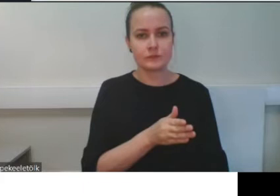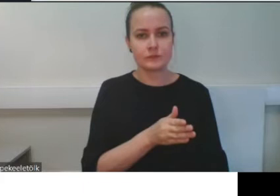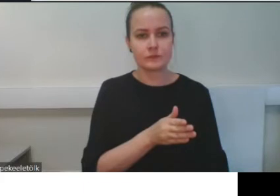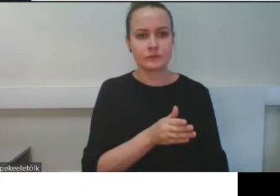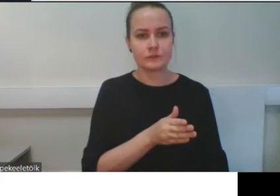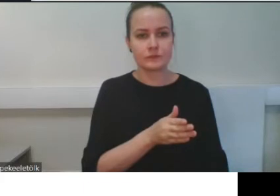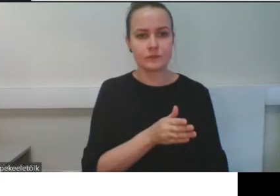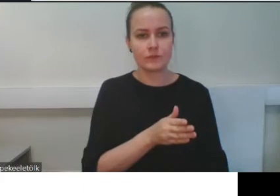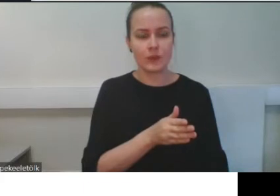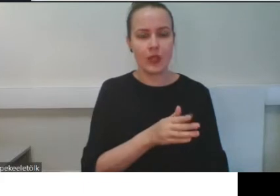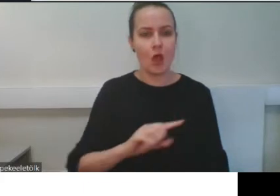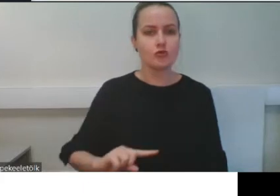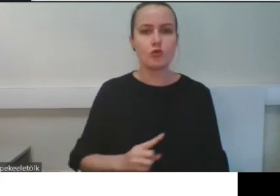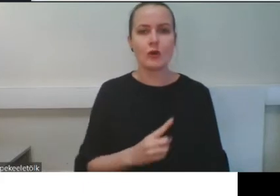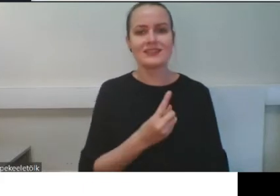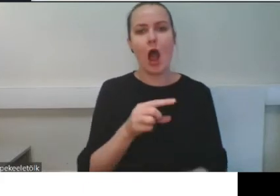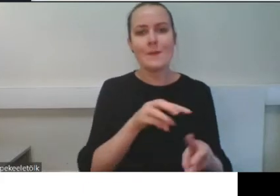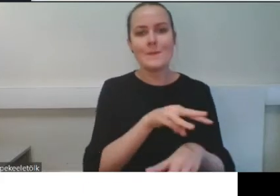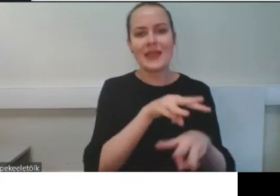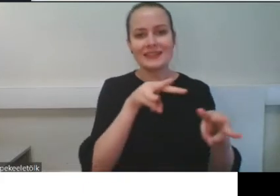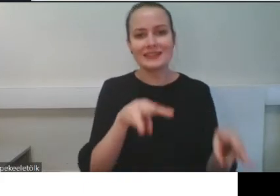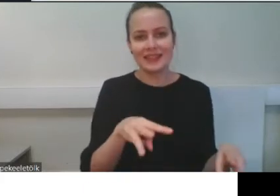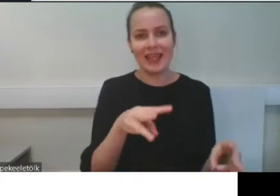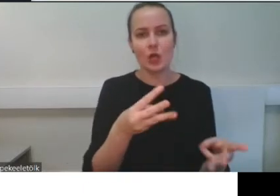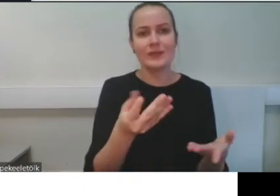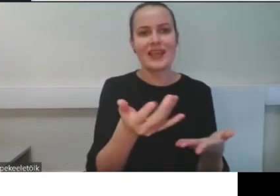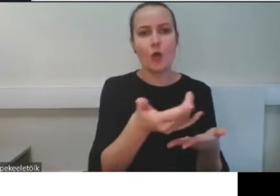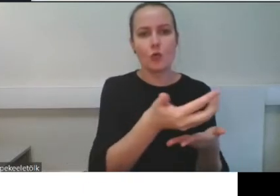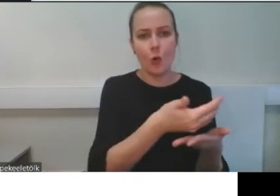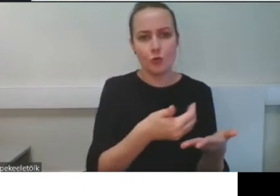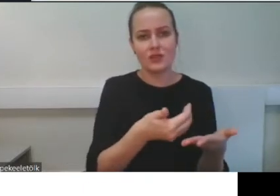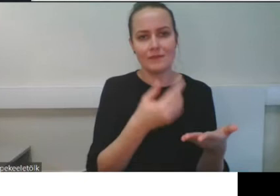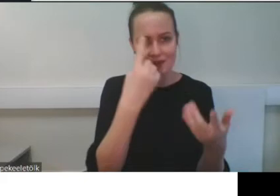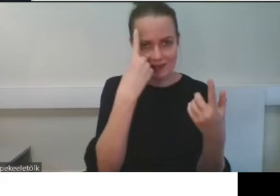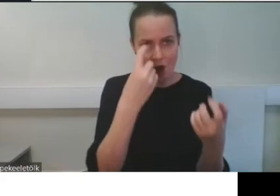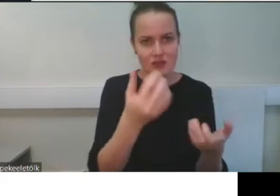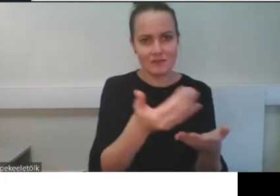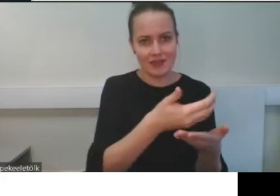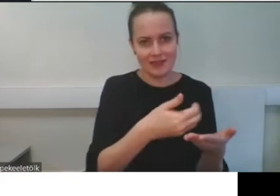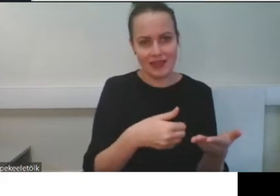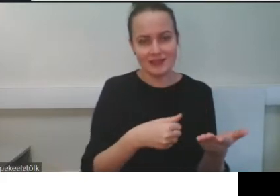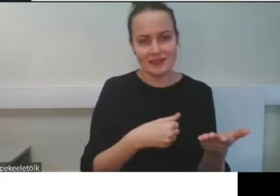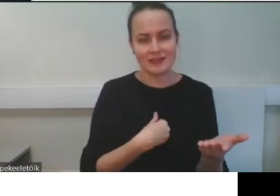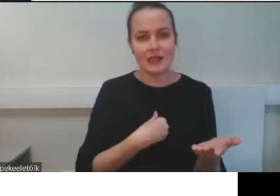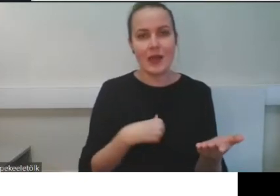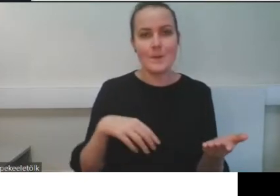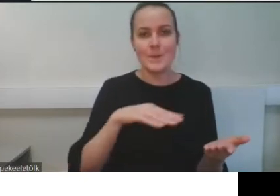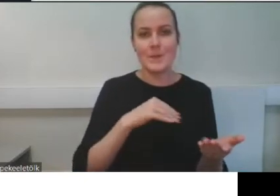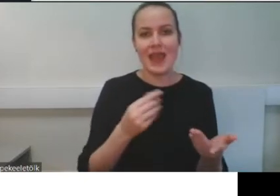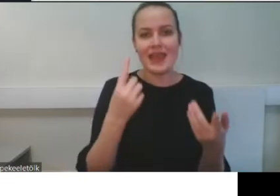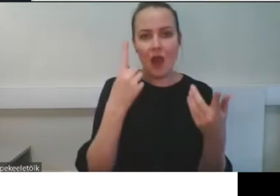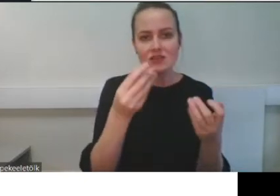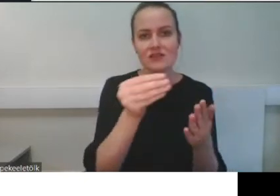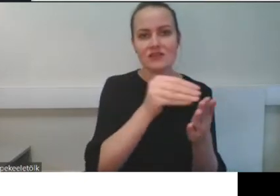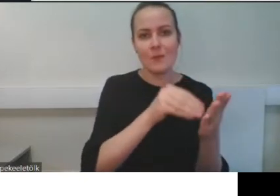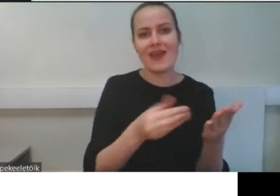enne seda ikkagi veel üks küsimus, võtame veel ühte küsimust, et Tiit Papp küsib, kas leibkonda arvestatakse